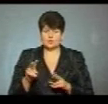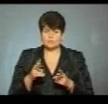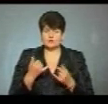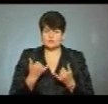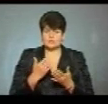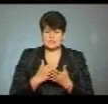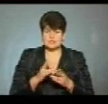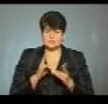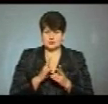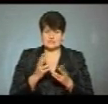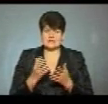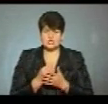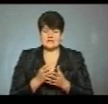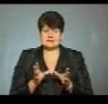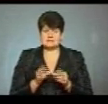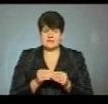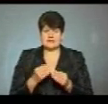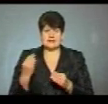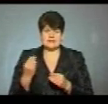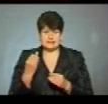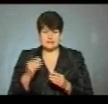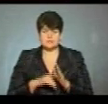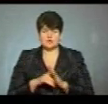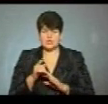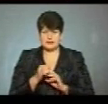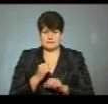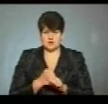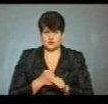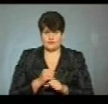присутні на зустрічі, знайшли спільні інтереси і почали працювати.